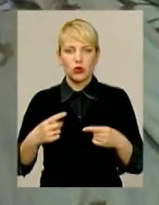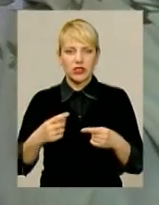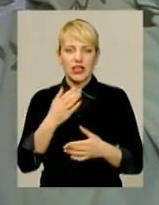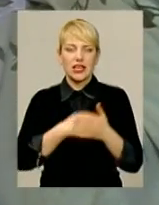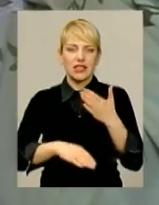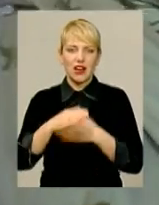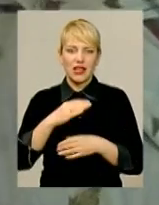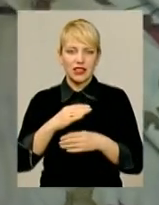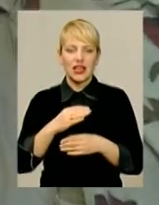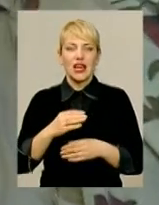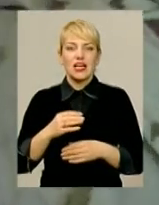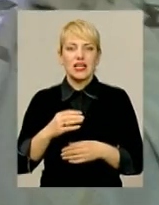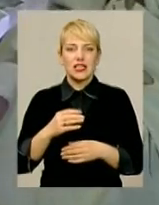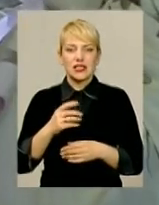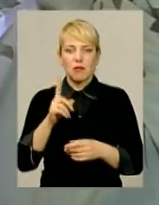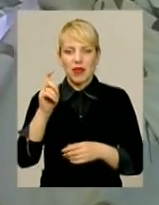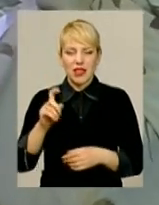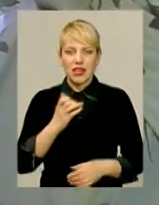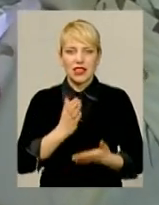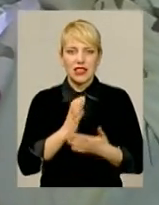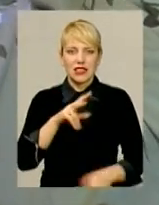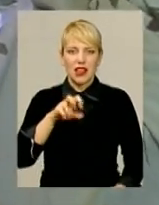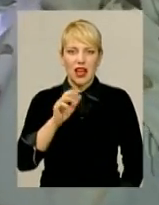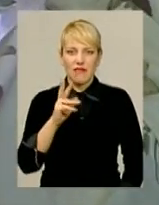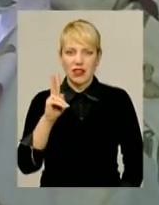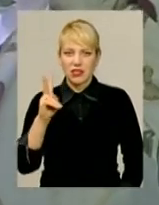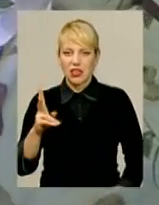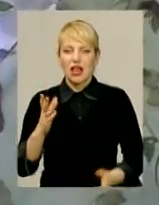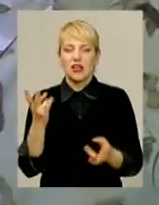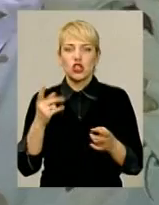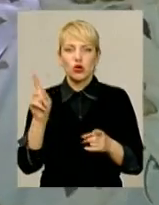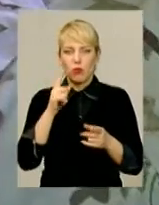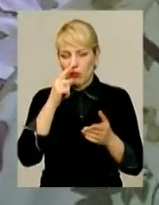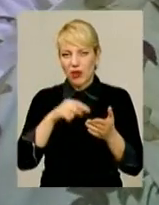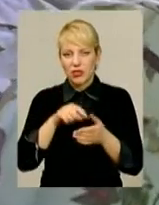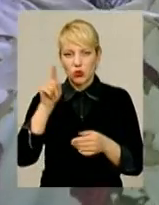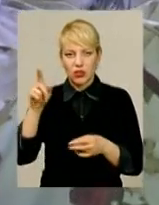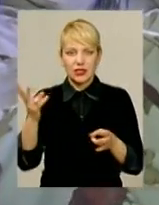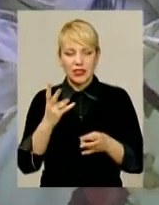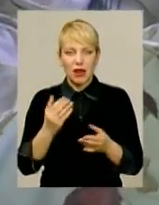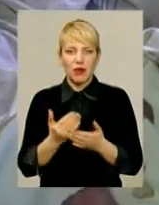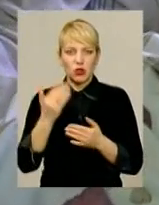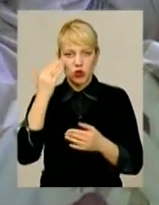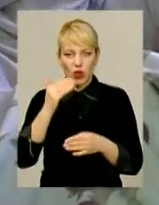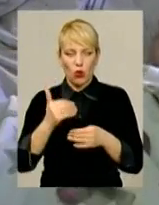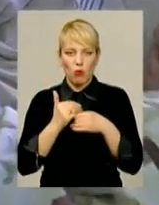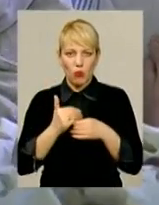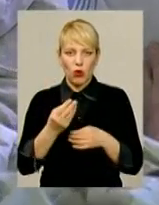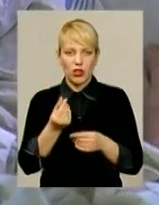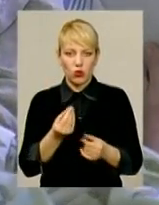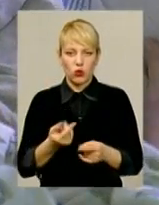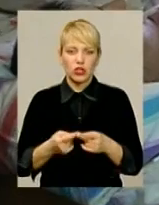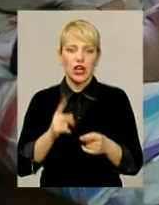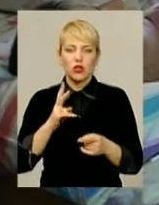у Слав'янську. Але щоб потрапити туди, все одно потрібні кошти та стороння допомога. Ті, кого ця історія не залишила байдужими,